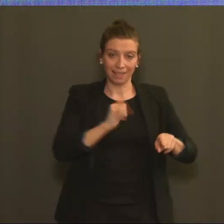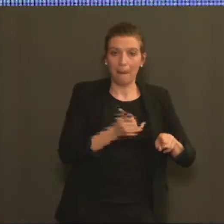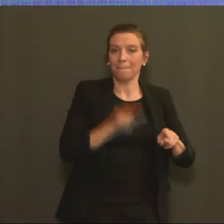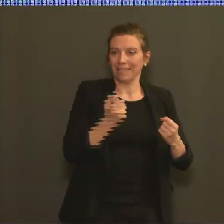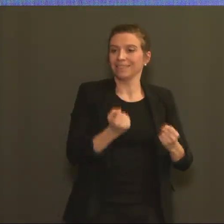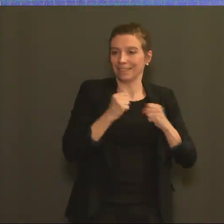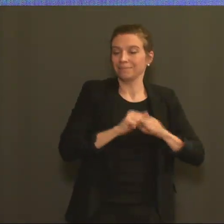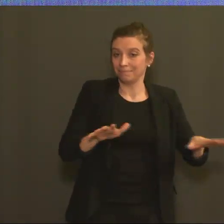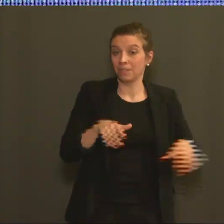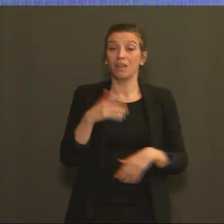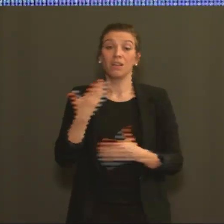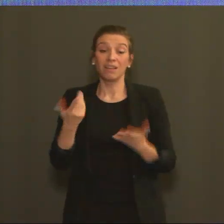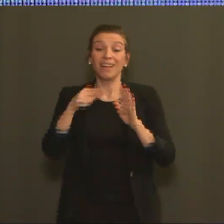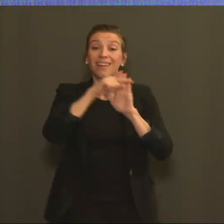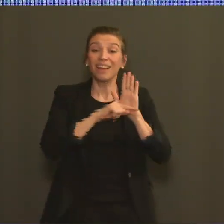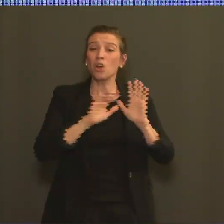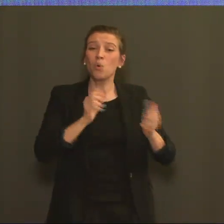varianten